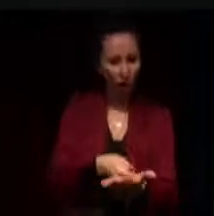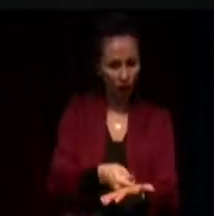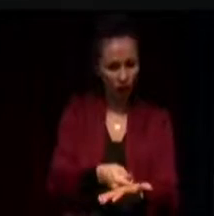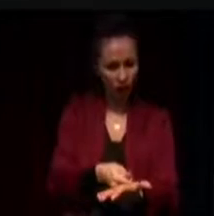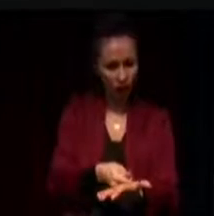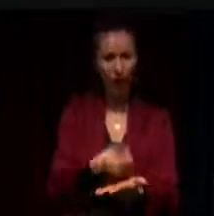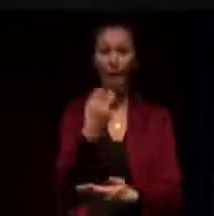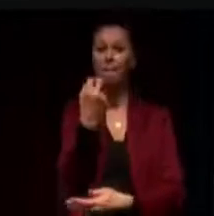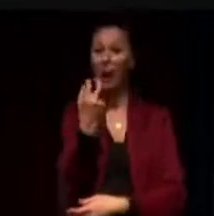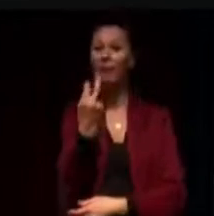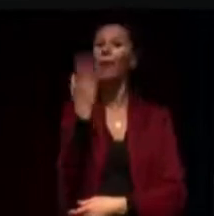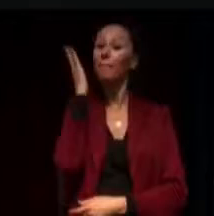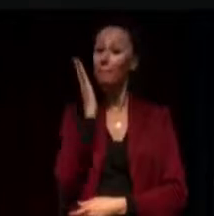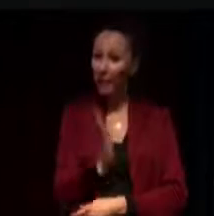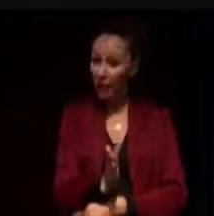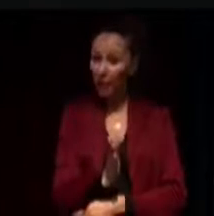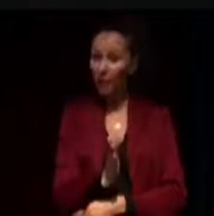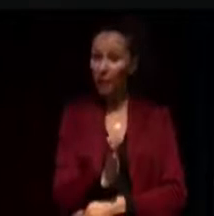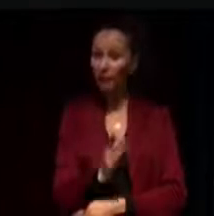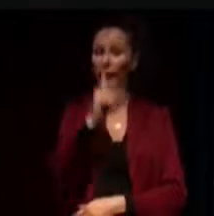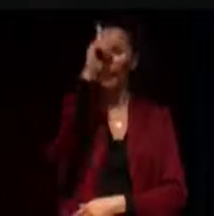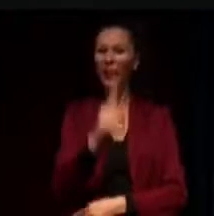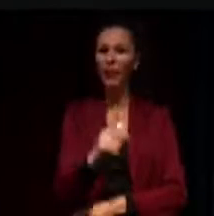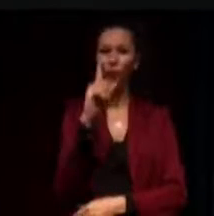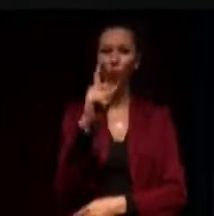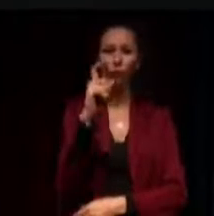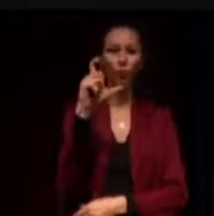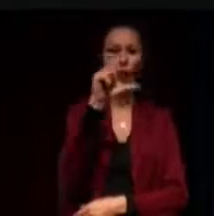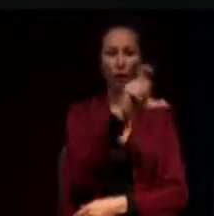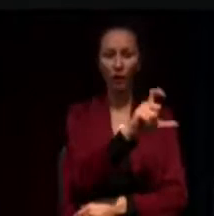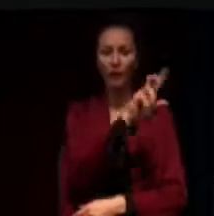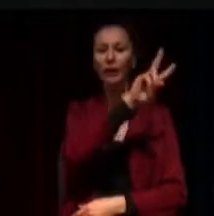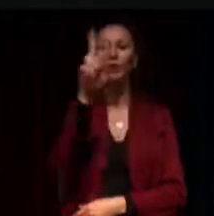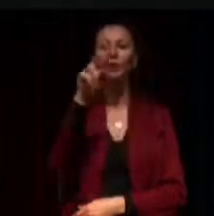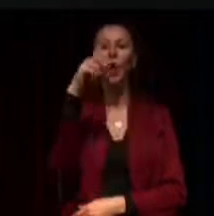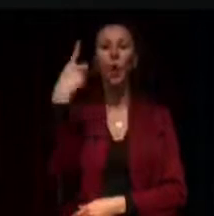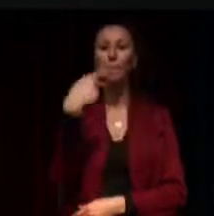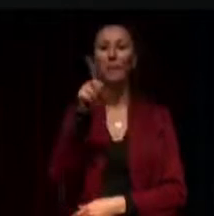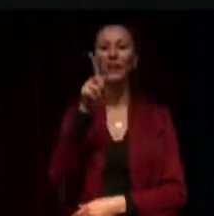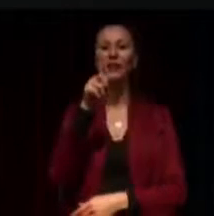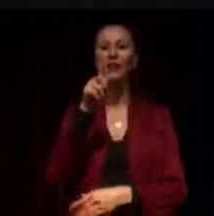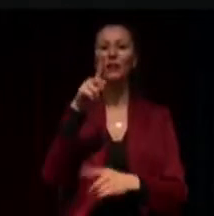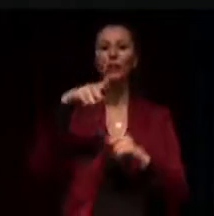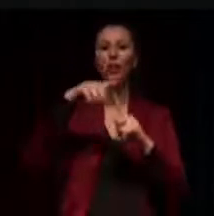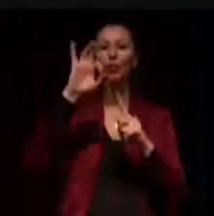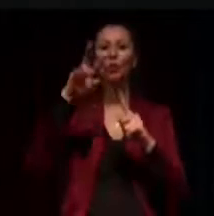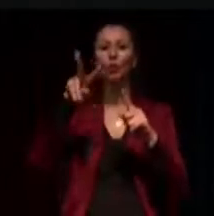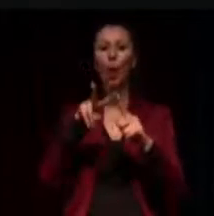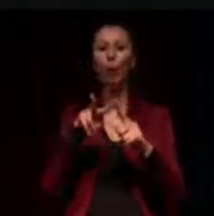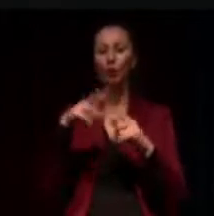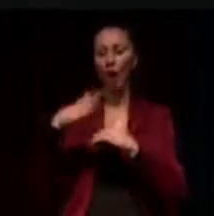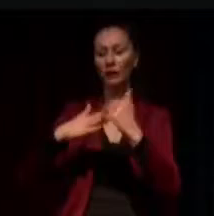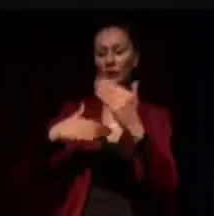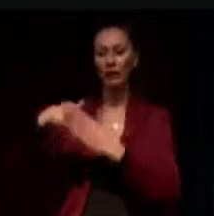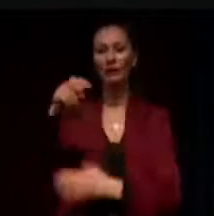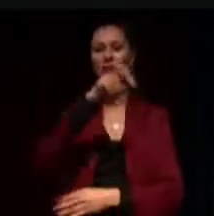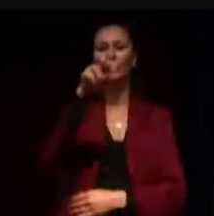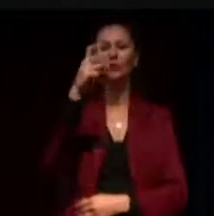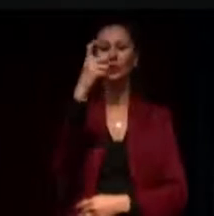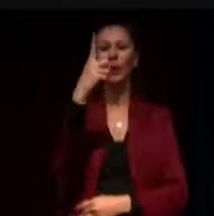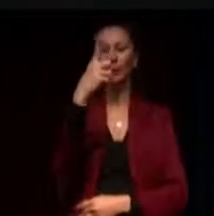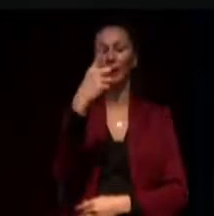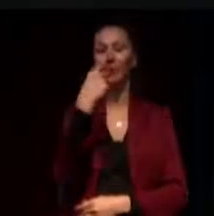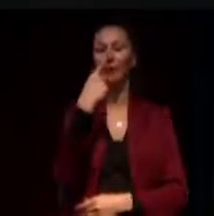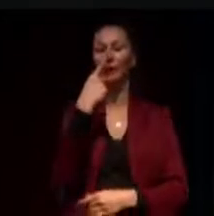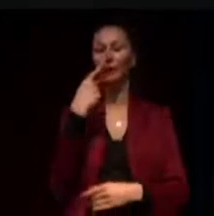yatırımlarda pandemiye rağmen ilk 9 ayda 710 bin ton asfalt uygulaması, 891